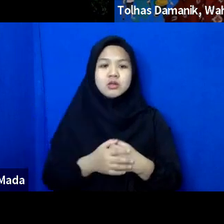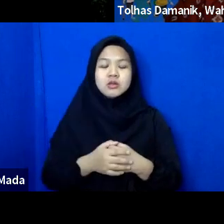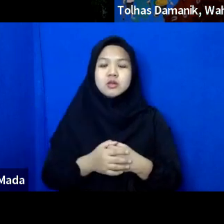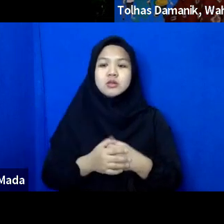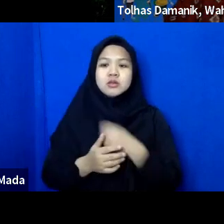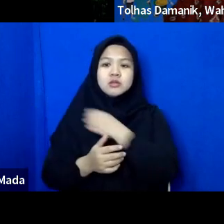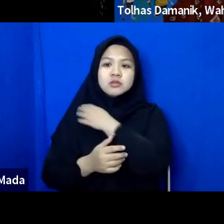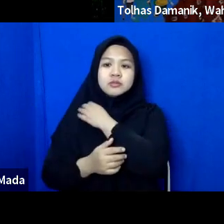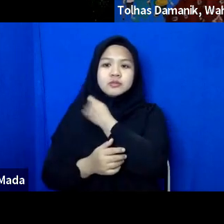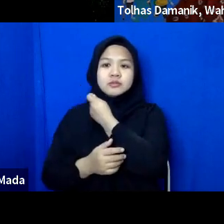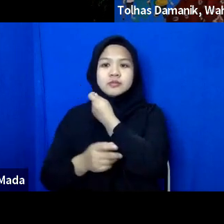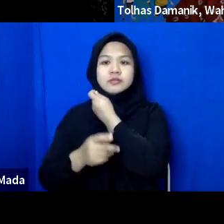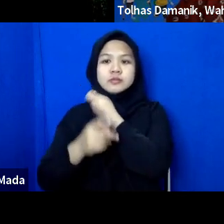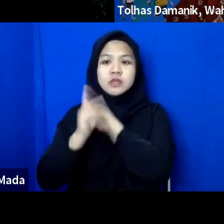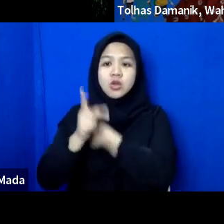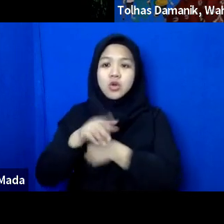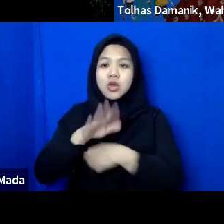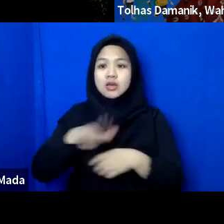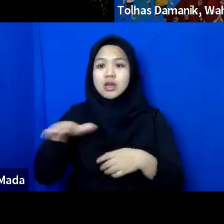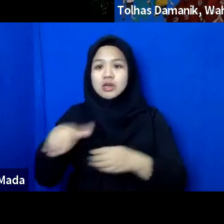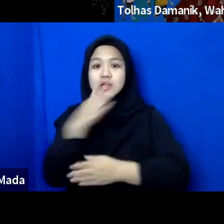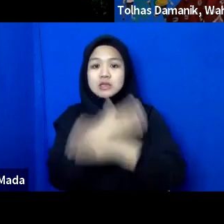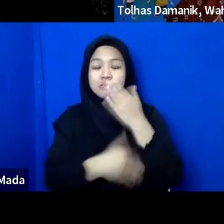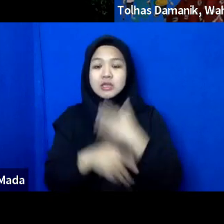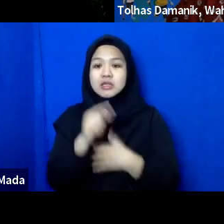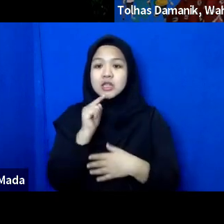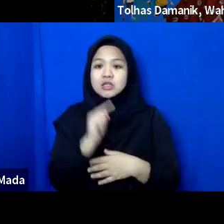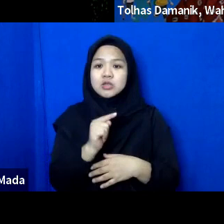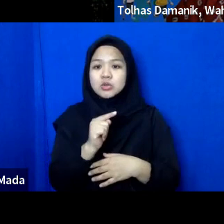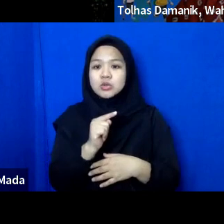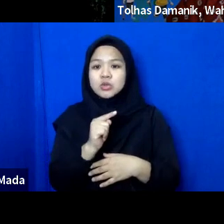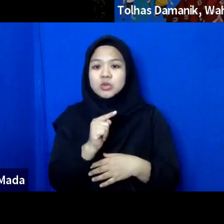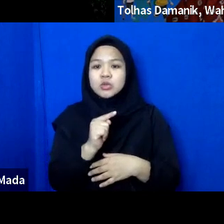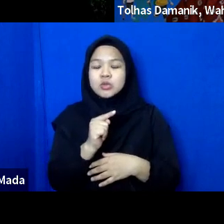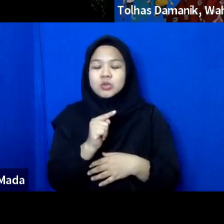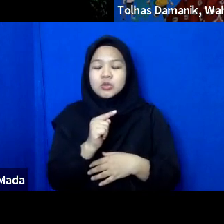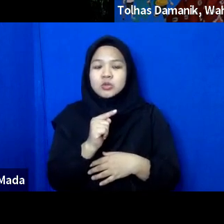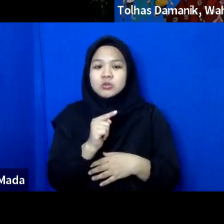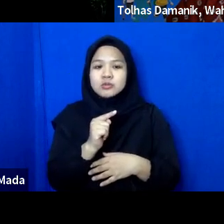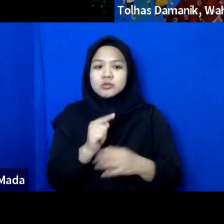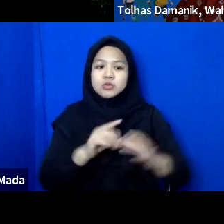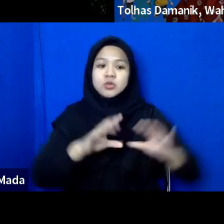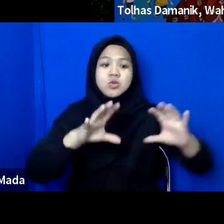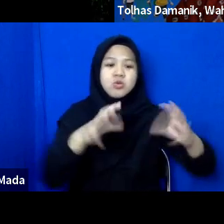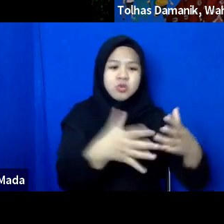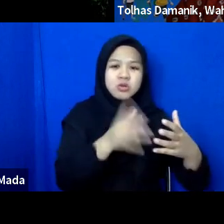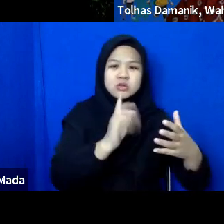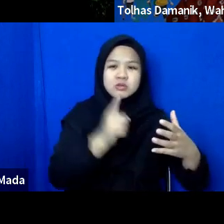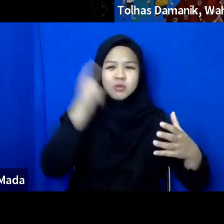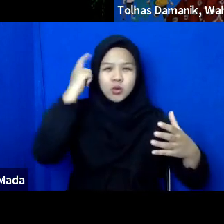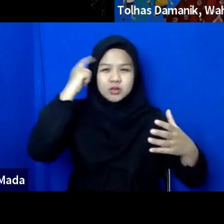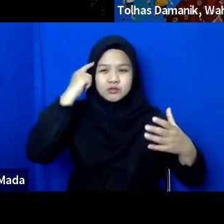ama anak-anak berkebutuhan khusus itu 64 namanya dikelompokkan atas dasar kognitif